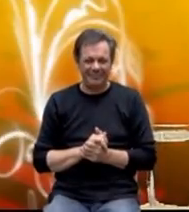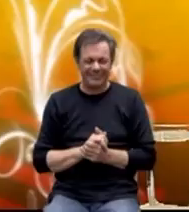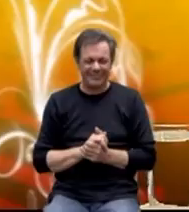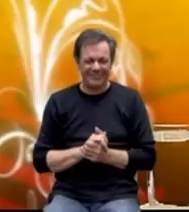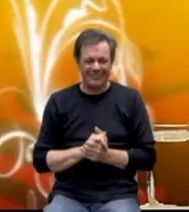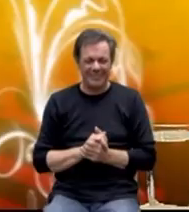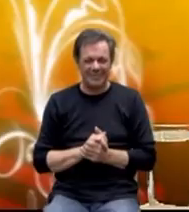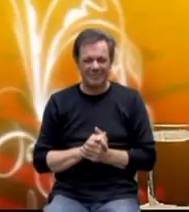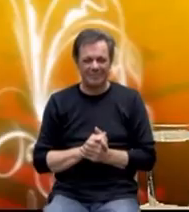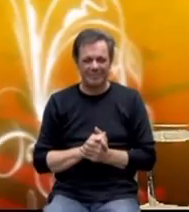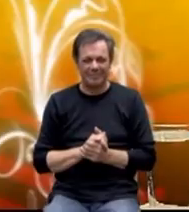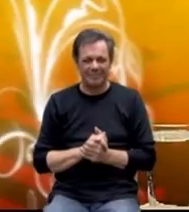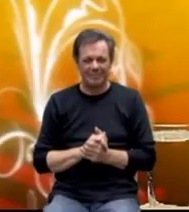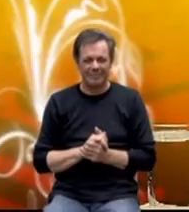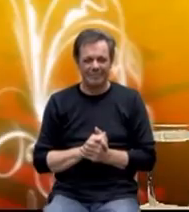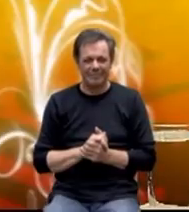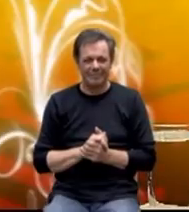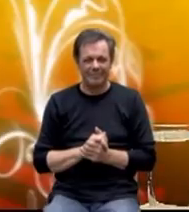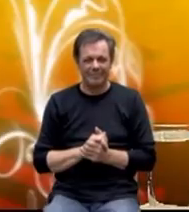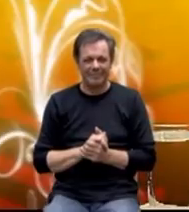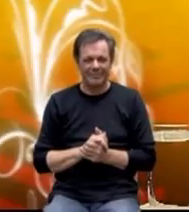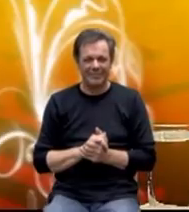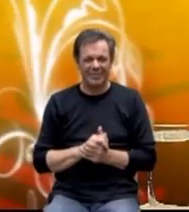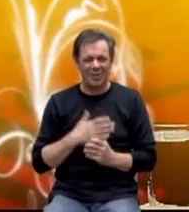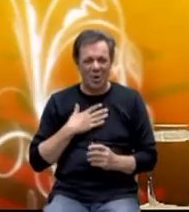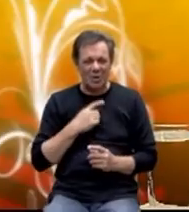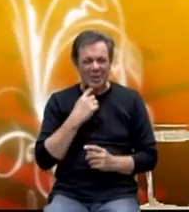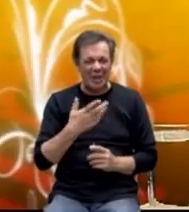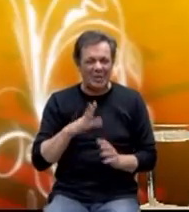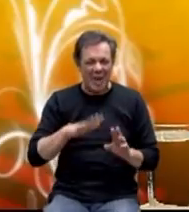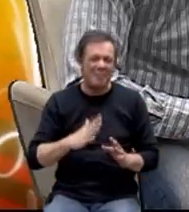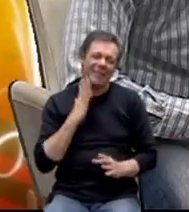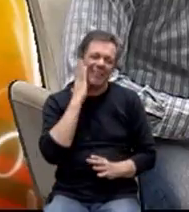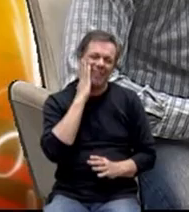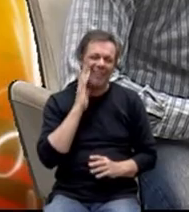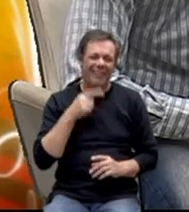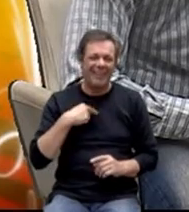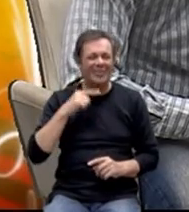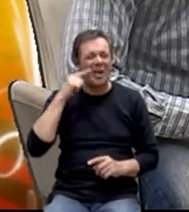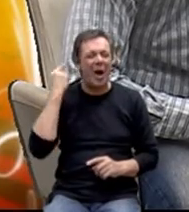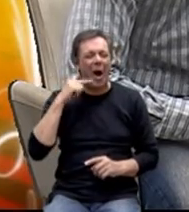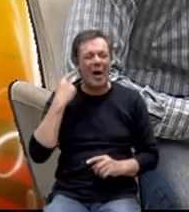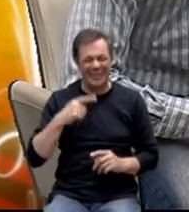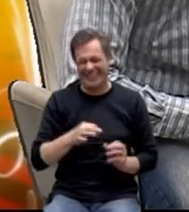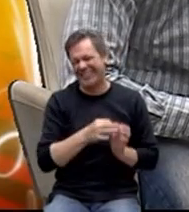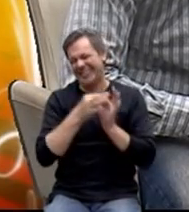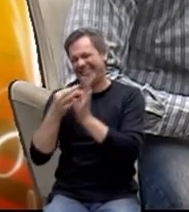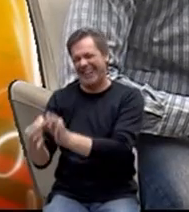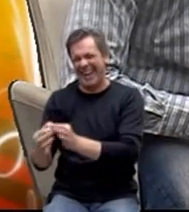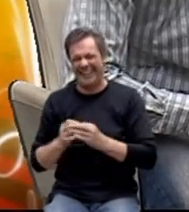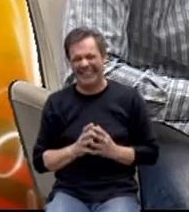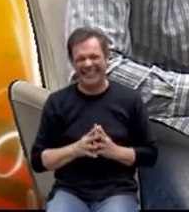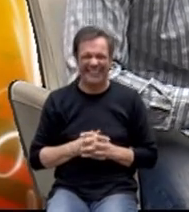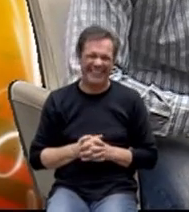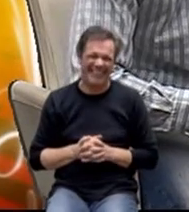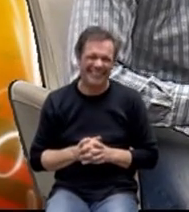bi. Darko, hoćete reći da su vam ostali prsti njeni na licu? Ne, ožiljci će ostati trajni. Aha, ipak ste